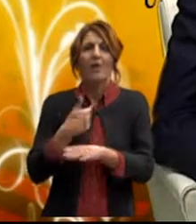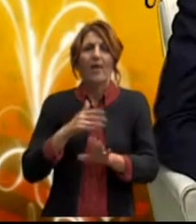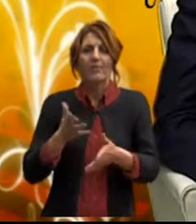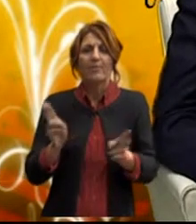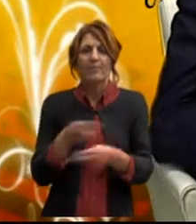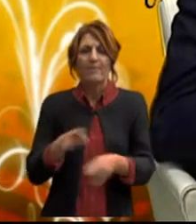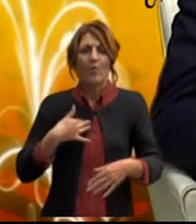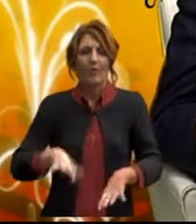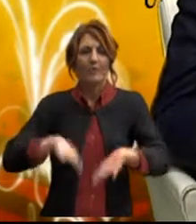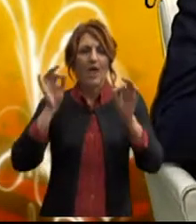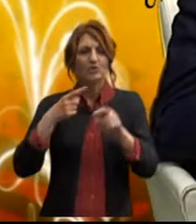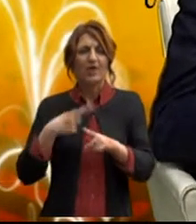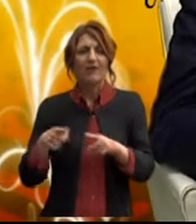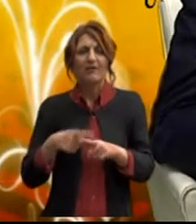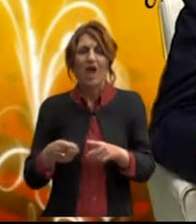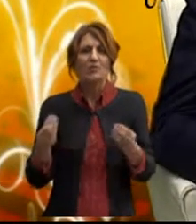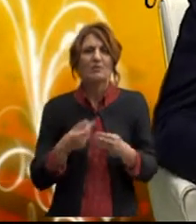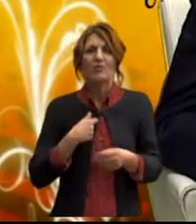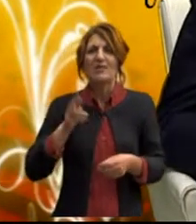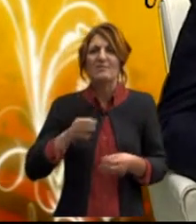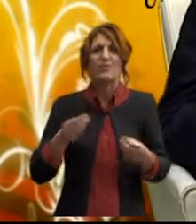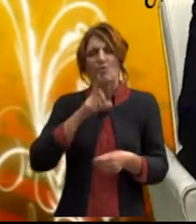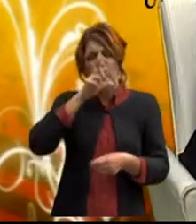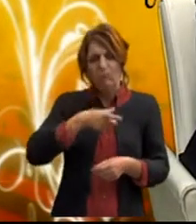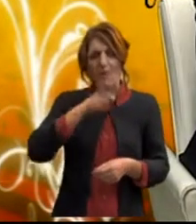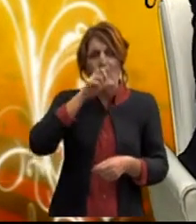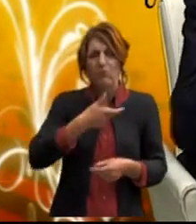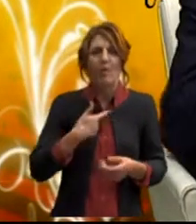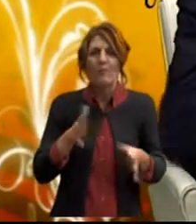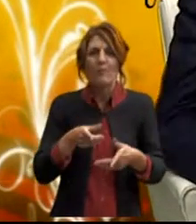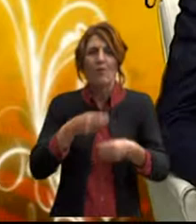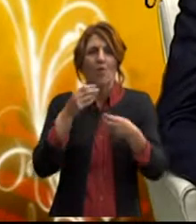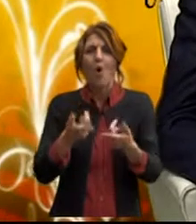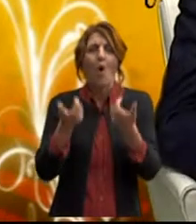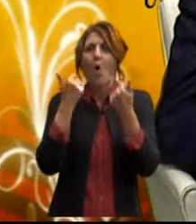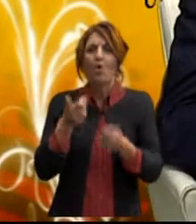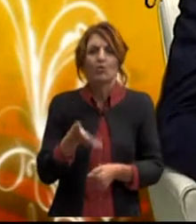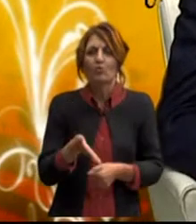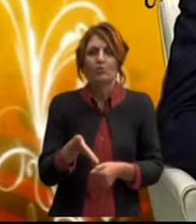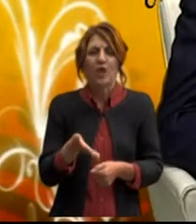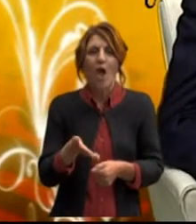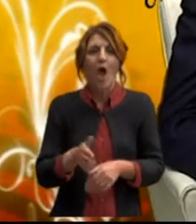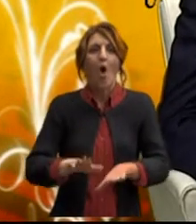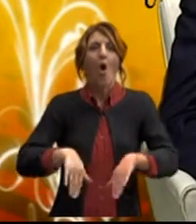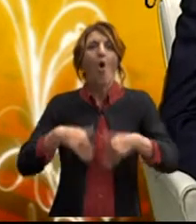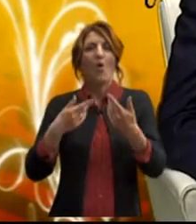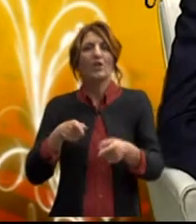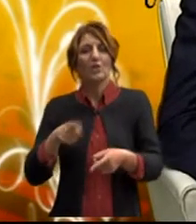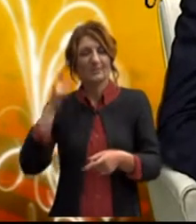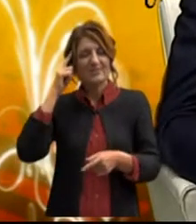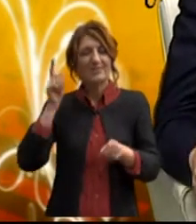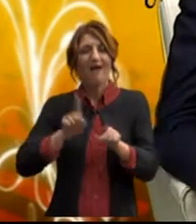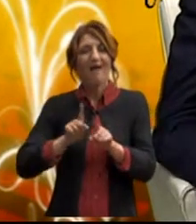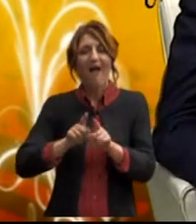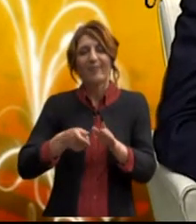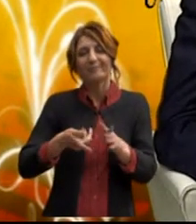razloge zašto neko ima bolove ili ne možete dovoljno objasniti organskim razlozima, tada najvjerojatnije se radi o